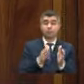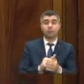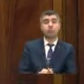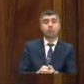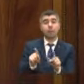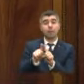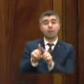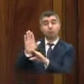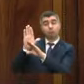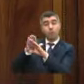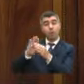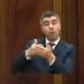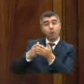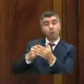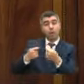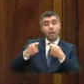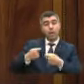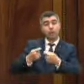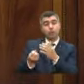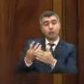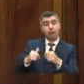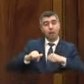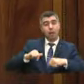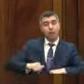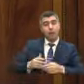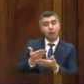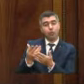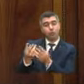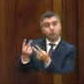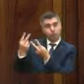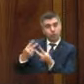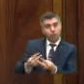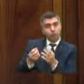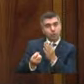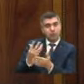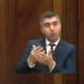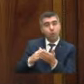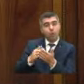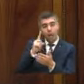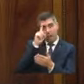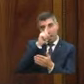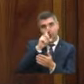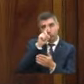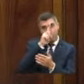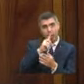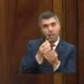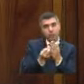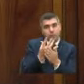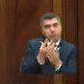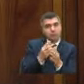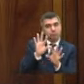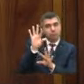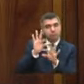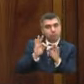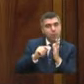جلالة الملك تأتي استعدادا للمرحلة الجديدة التي قال جلالته بأنها ستعرف إن شاء الله جيلا جديدا من المشاريع، وهي